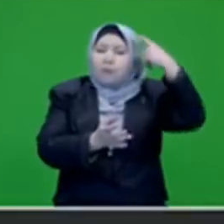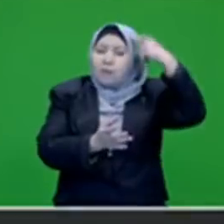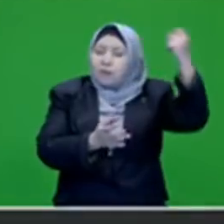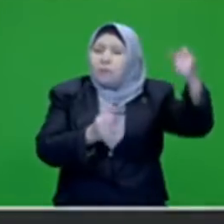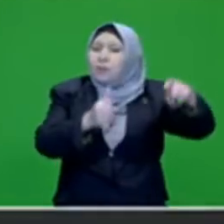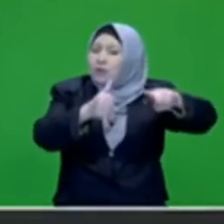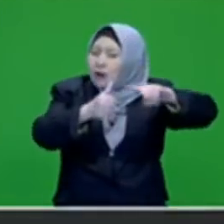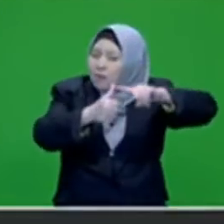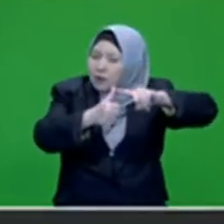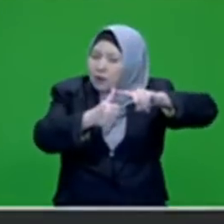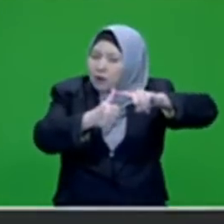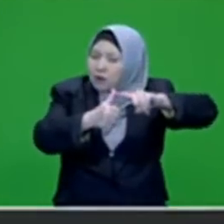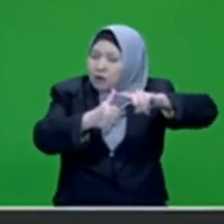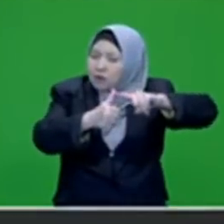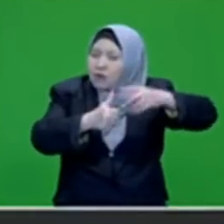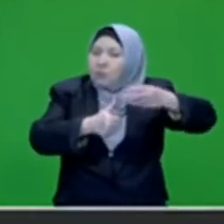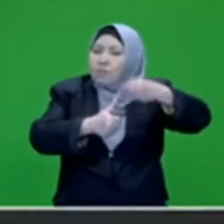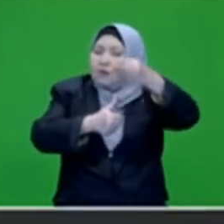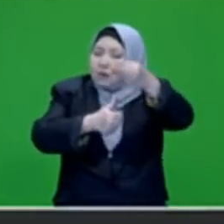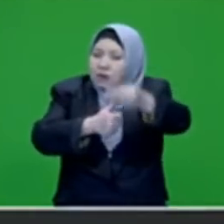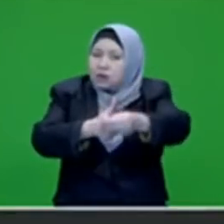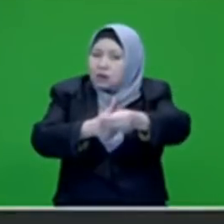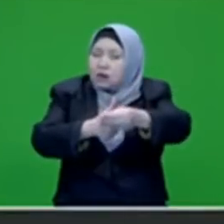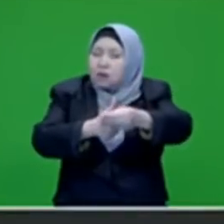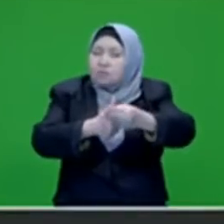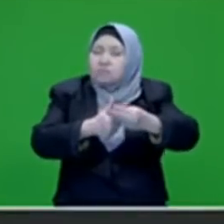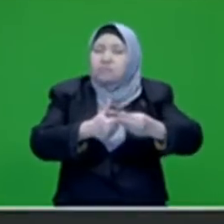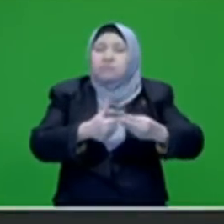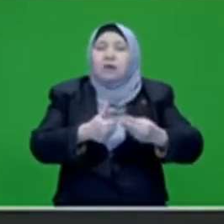Yusuf alaihissalam dikurniakan sifat ihsan.